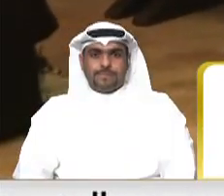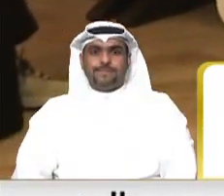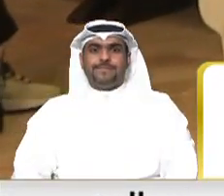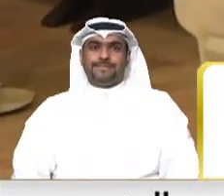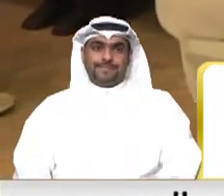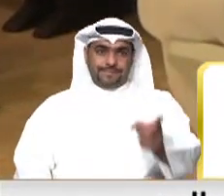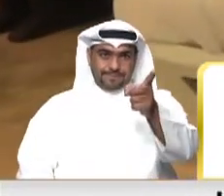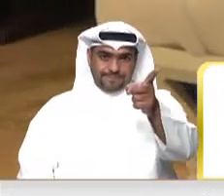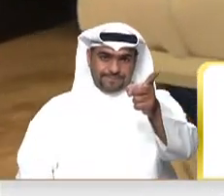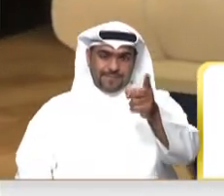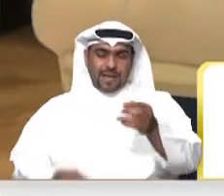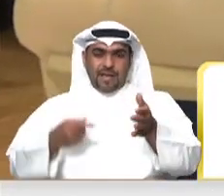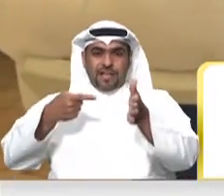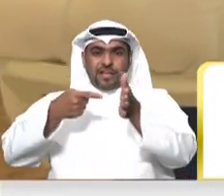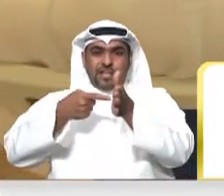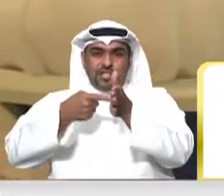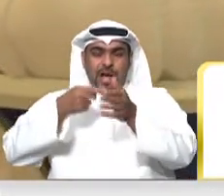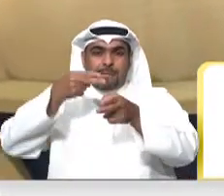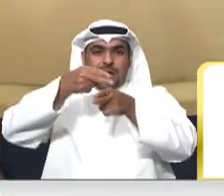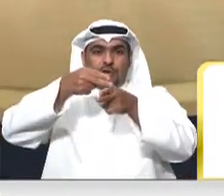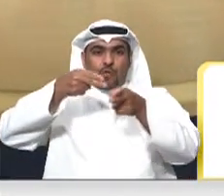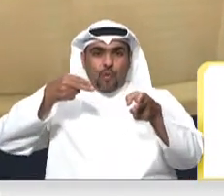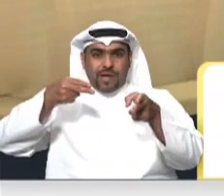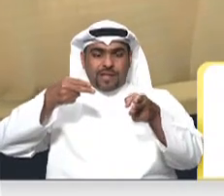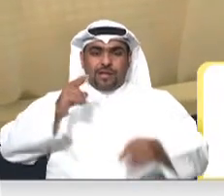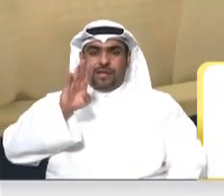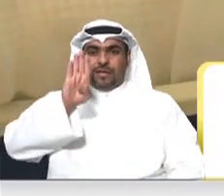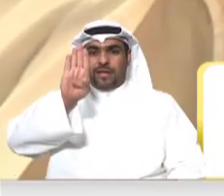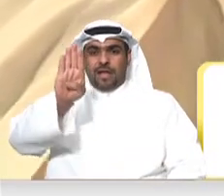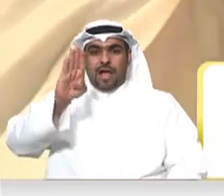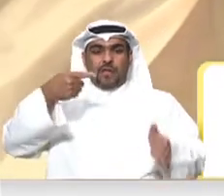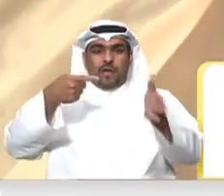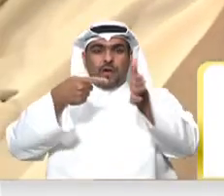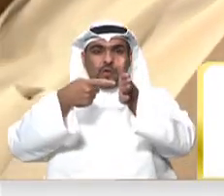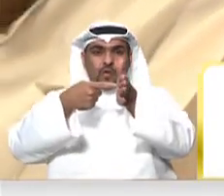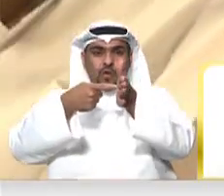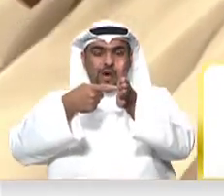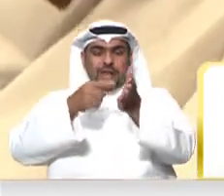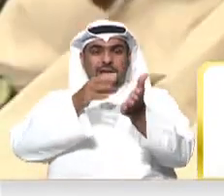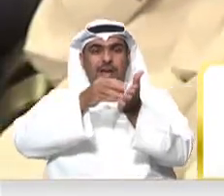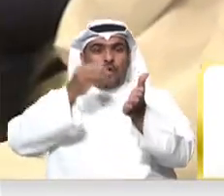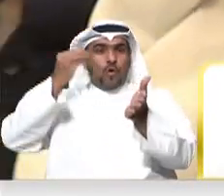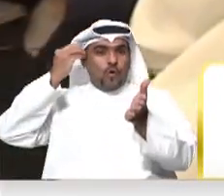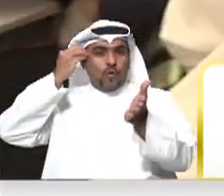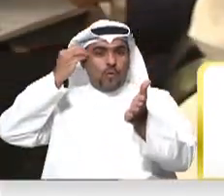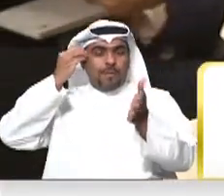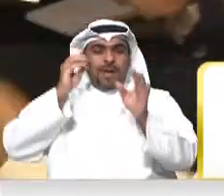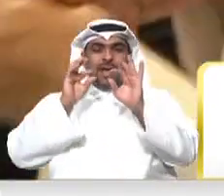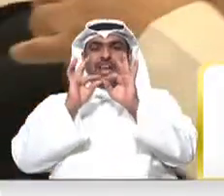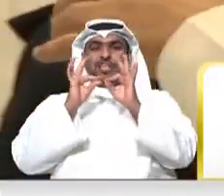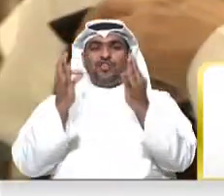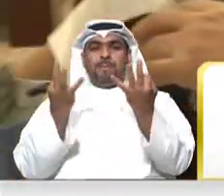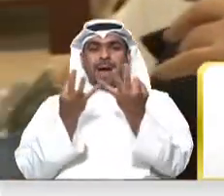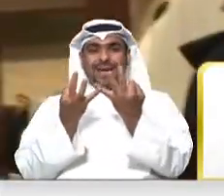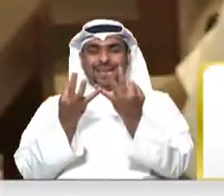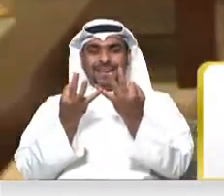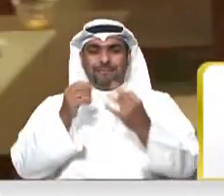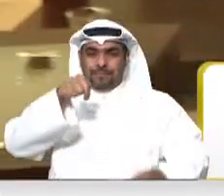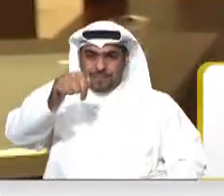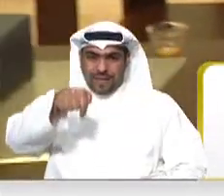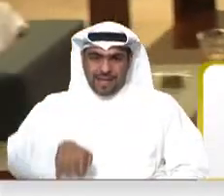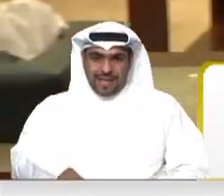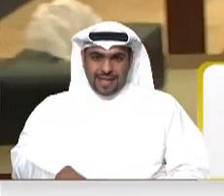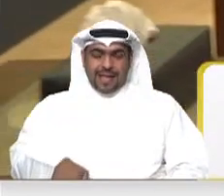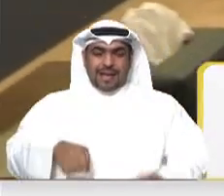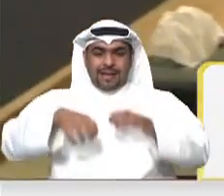تقوم الجغرافيا بالتحليل المنطقي والعلمي لأبرز الظواهر على الكرة الأرضية، فتساعدنا في الكثير من المجالات